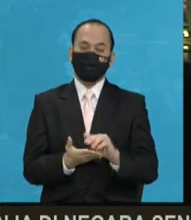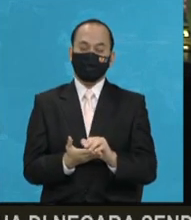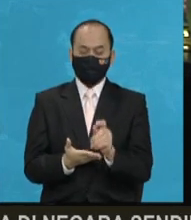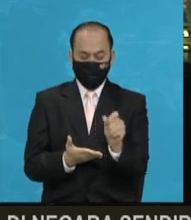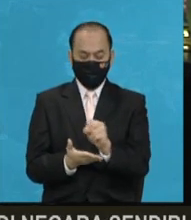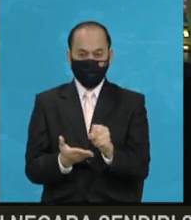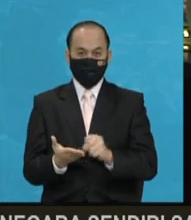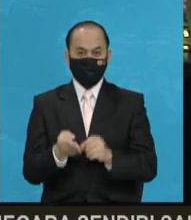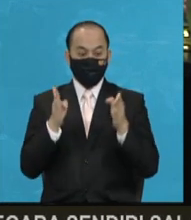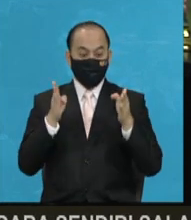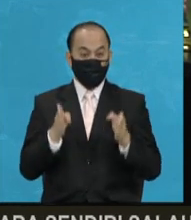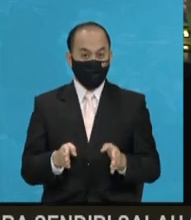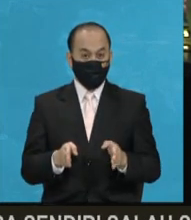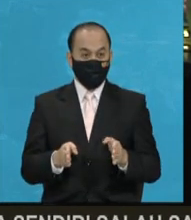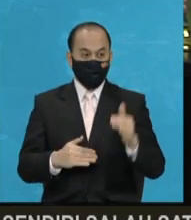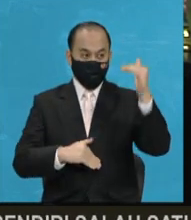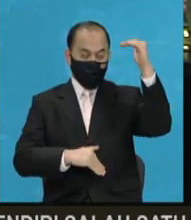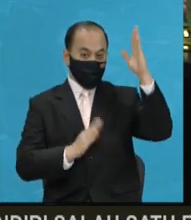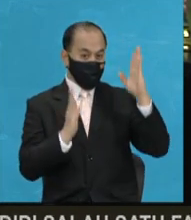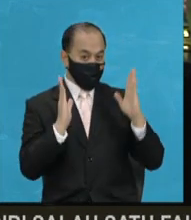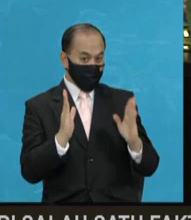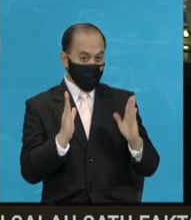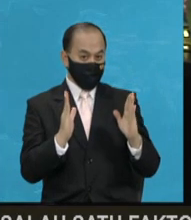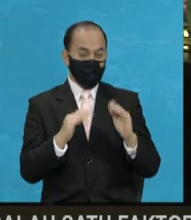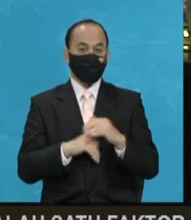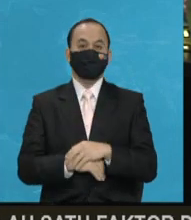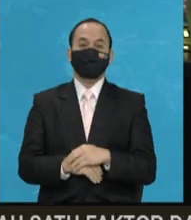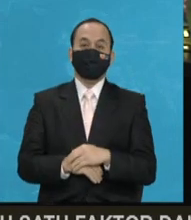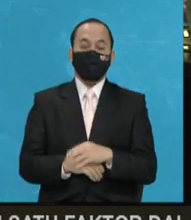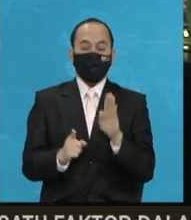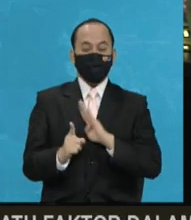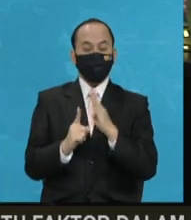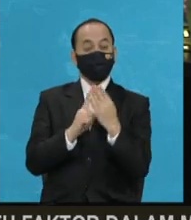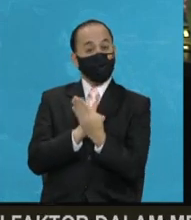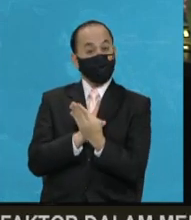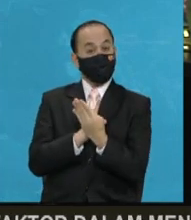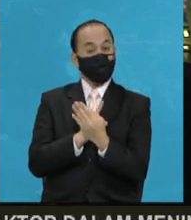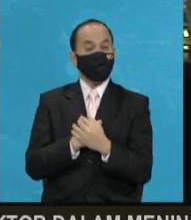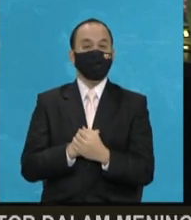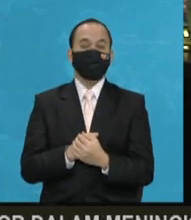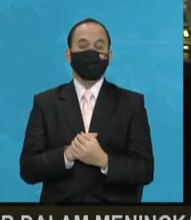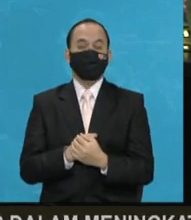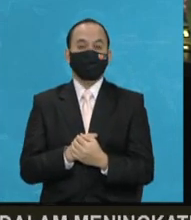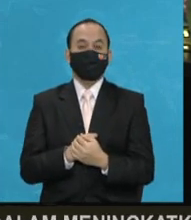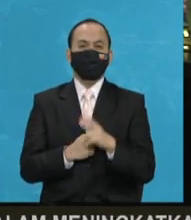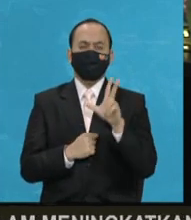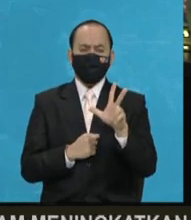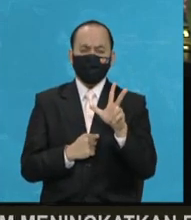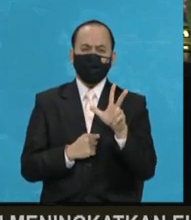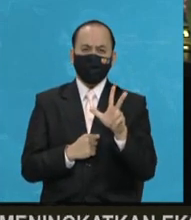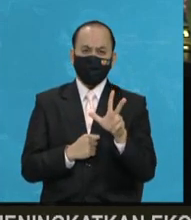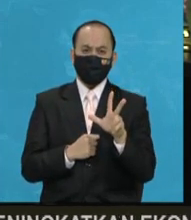telah mudian hahaha potret yang berunsurkan budaya saya menggunakan ada tiga jenis